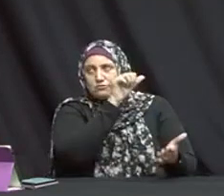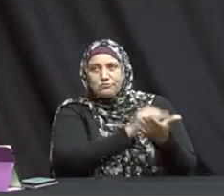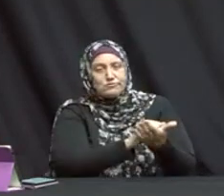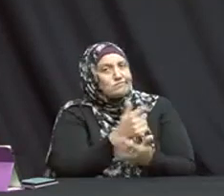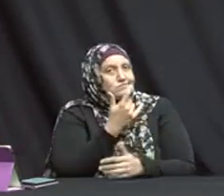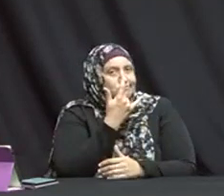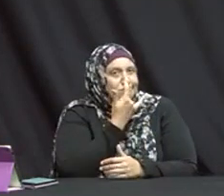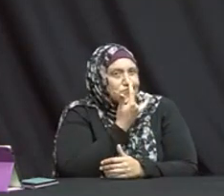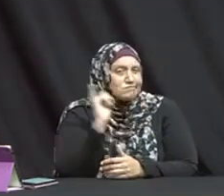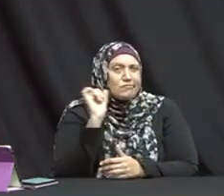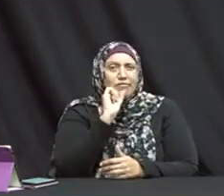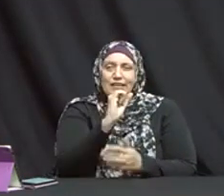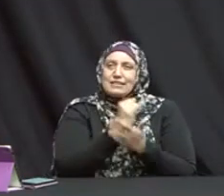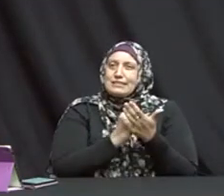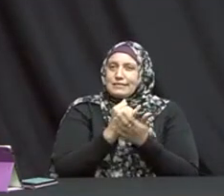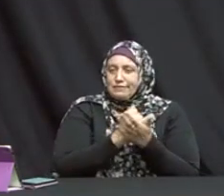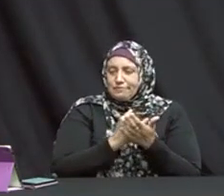بتغواها